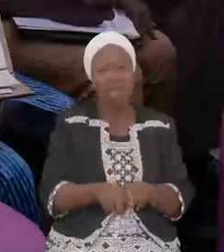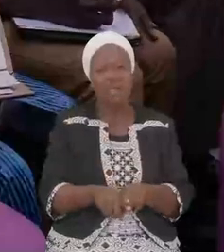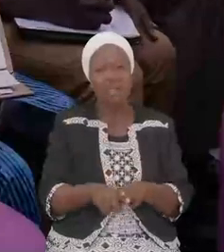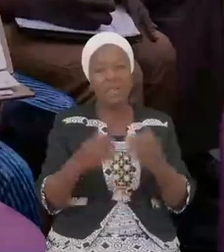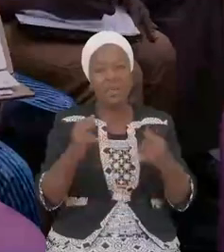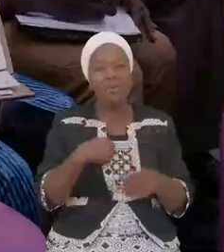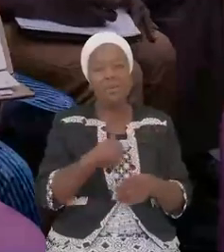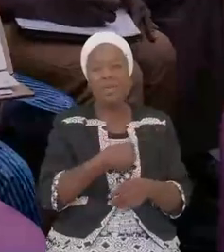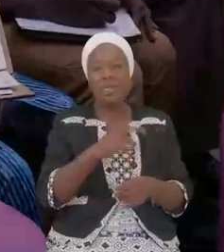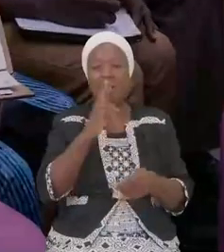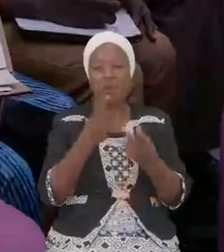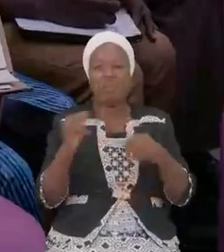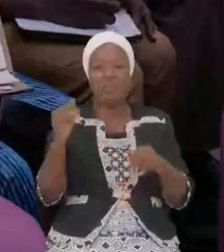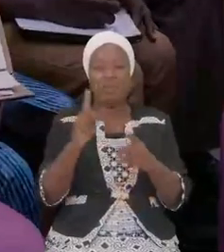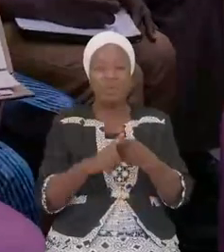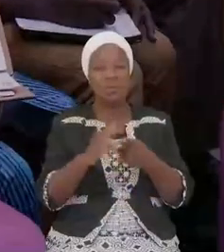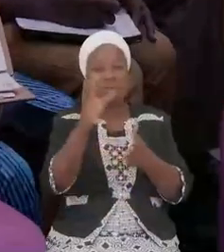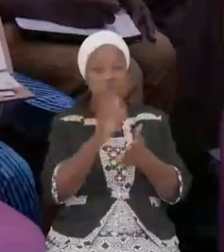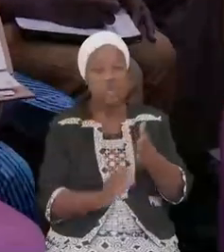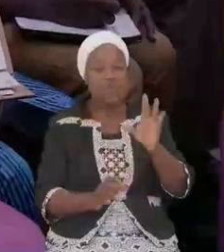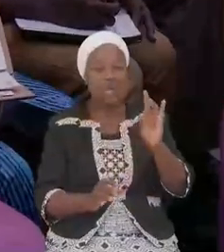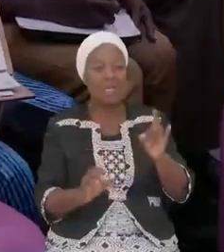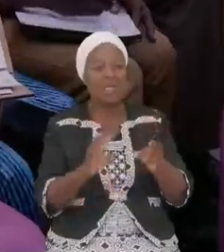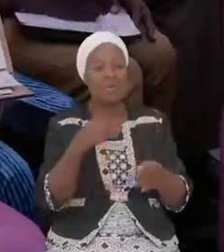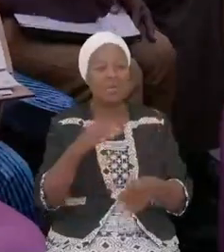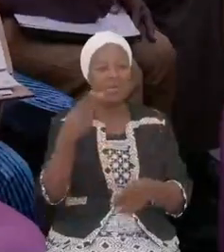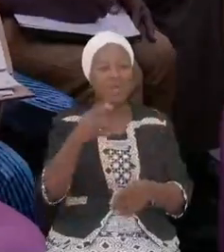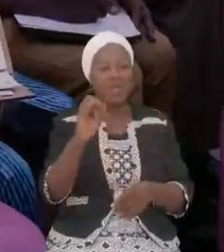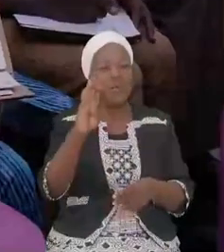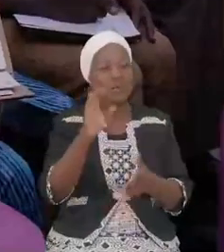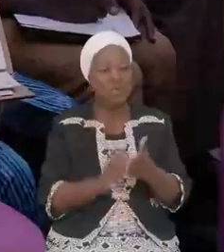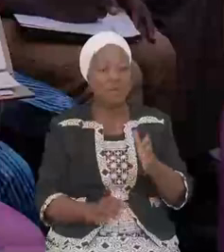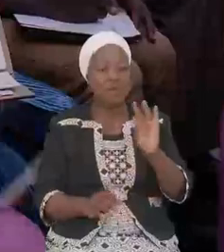allons aux Hébreux, toujours Hébreux 8.